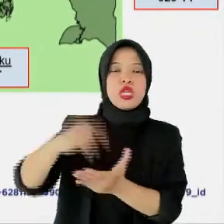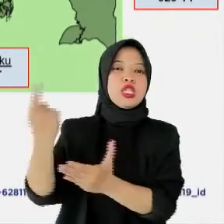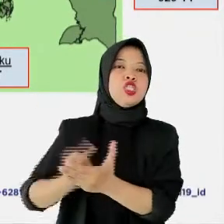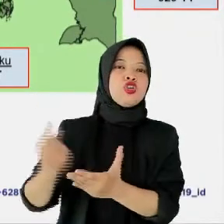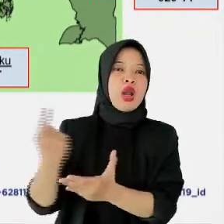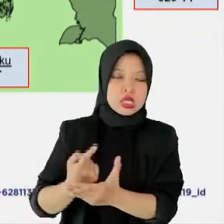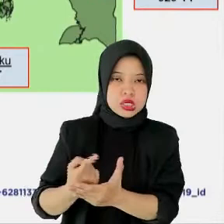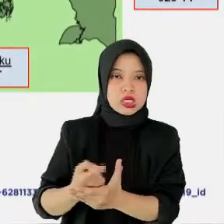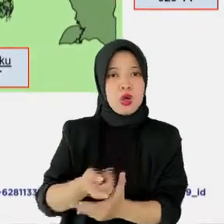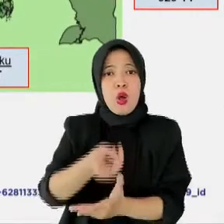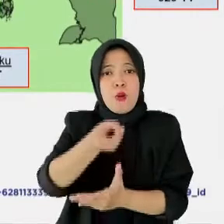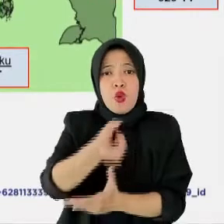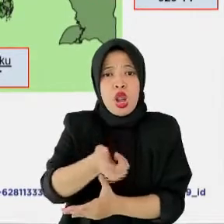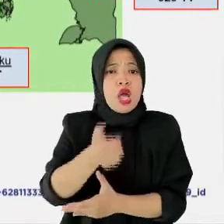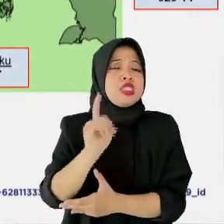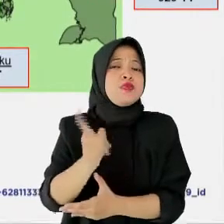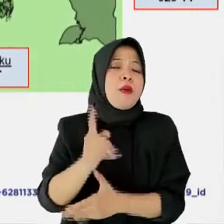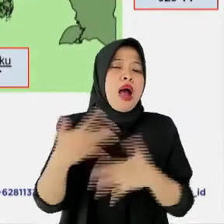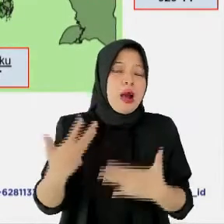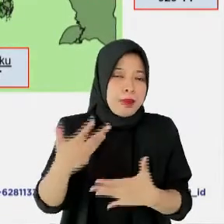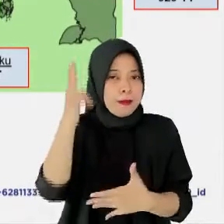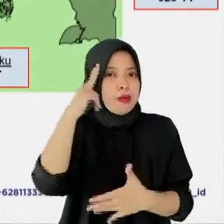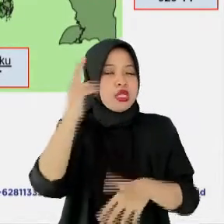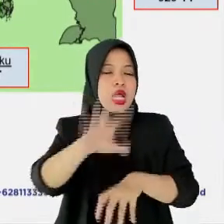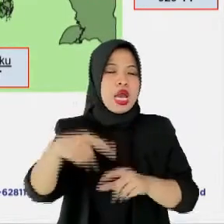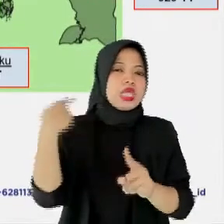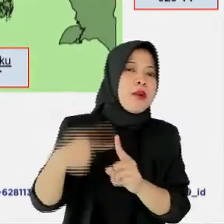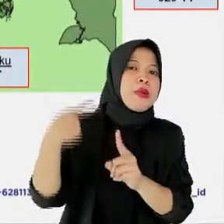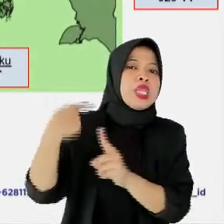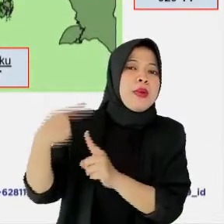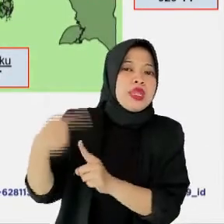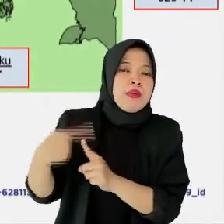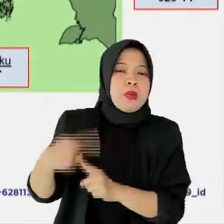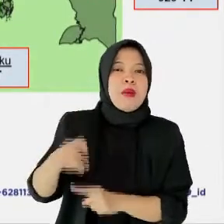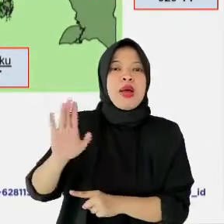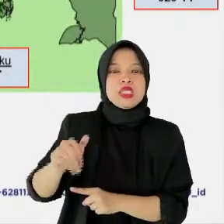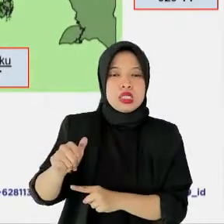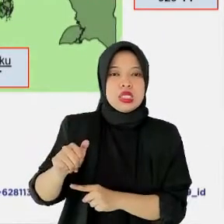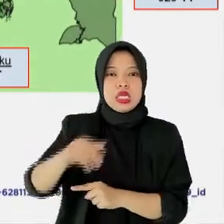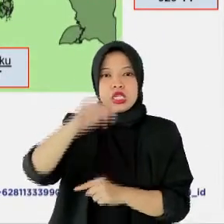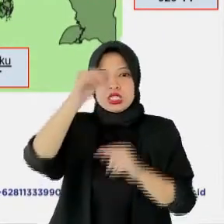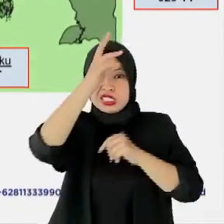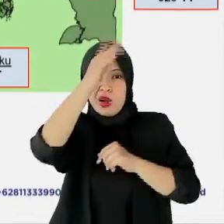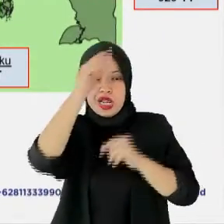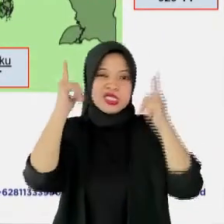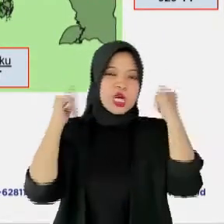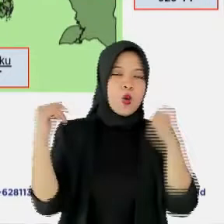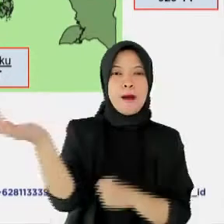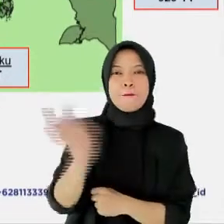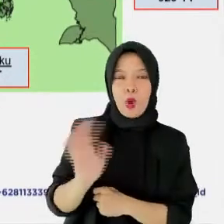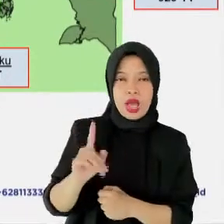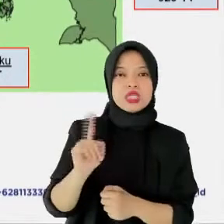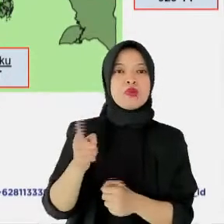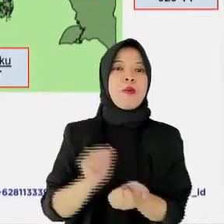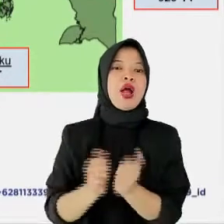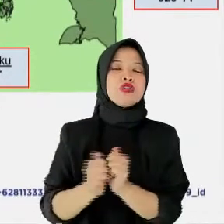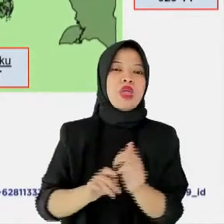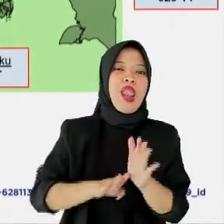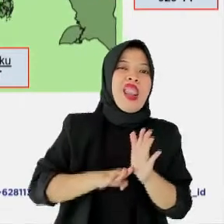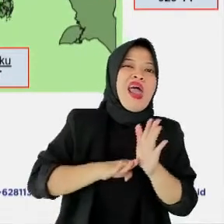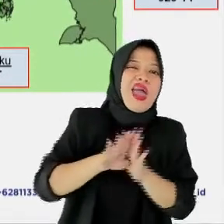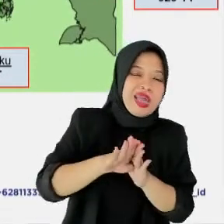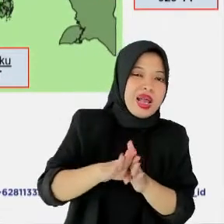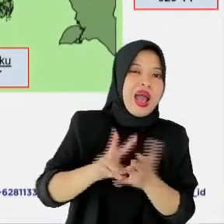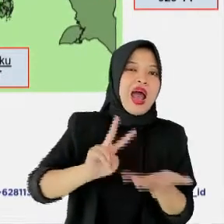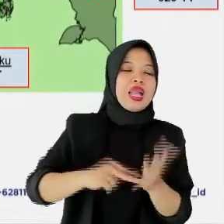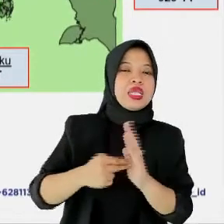ini juga dinamis, karena pemerintah daerah masih terus nambah sampai sekarang, terutama di luar Jawa dan Bali. Karena kenaikan kasus, mereka juga